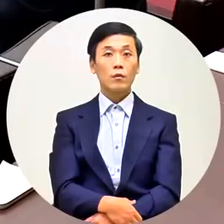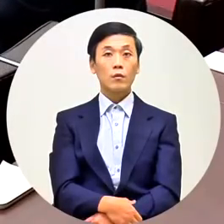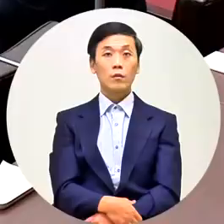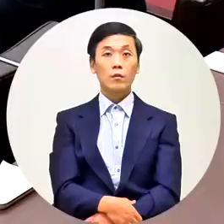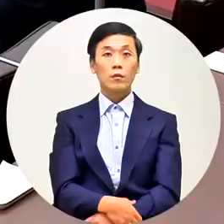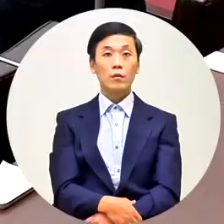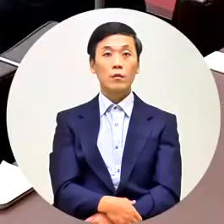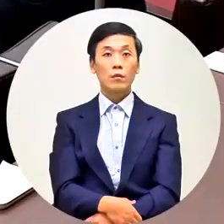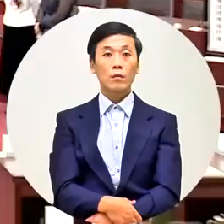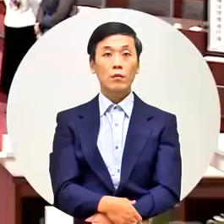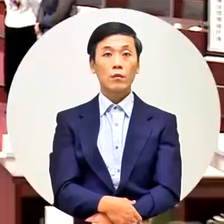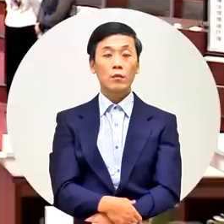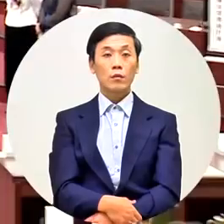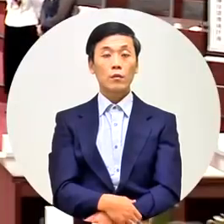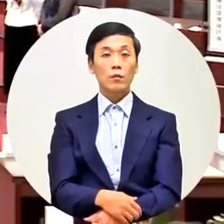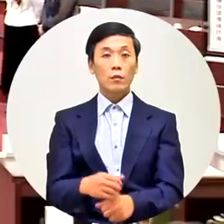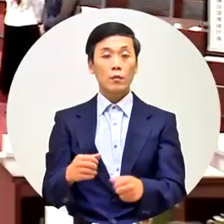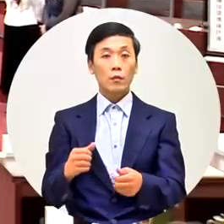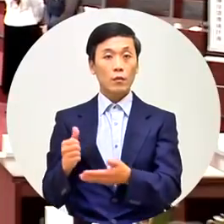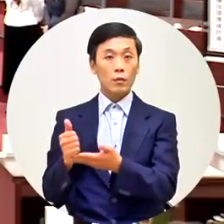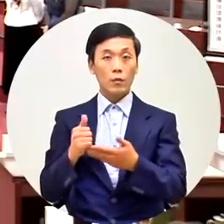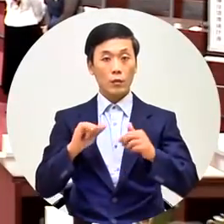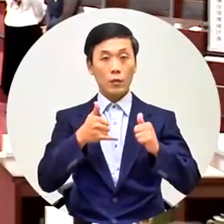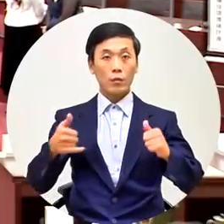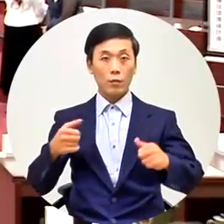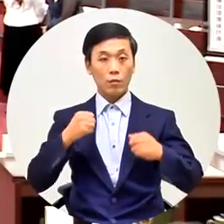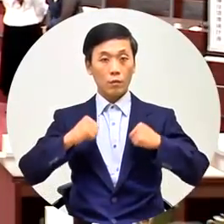请康玉成议员领取选票。